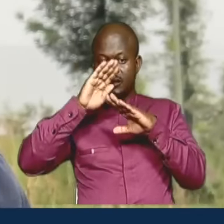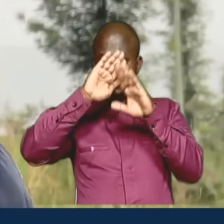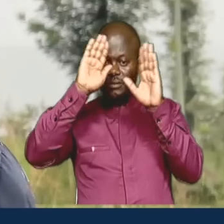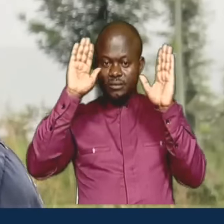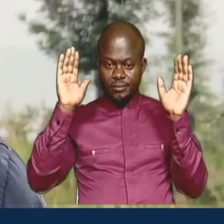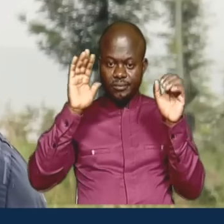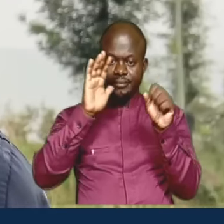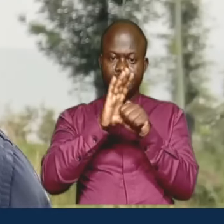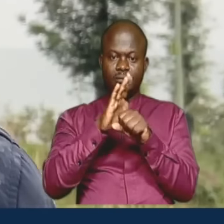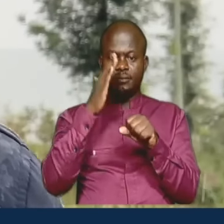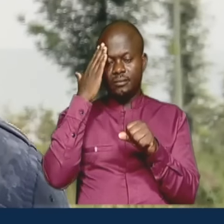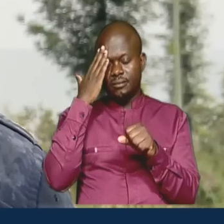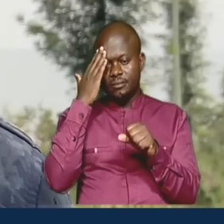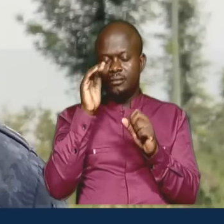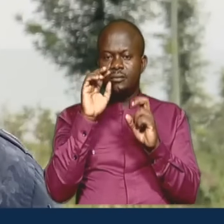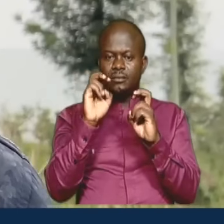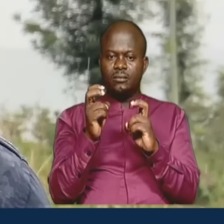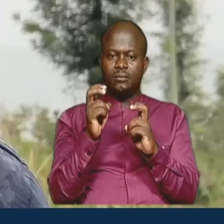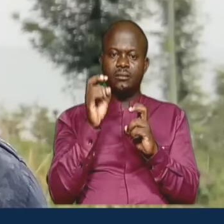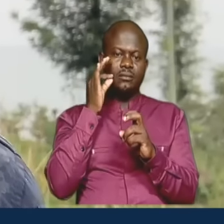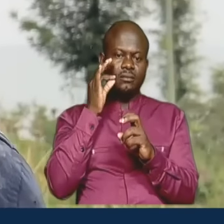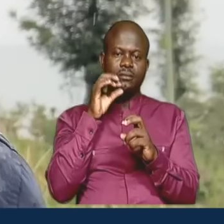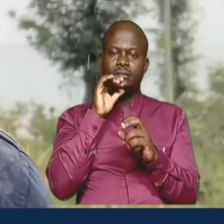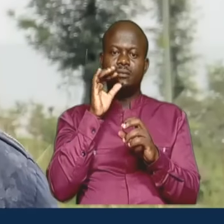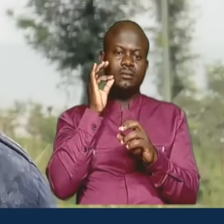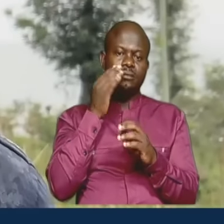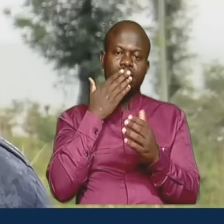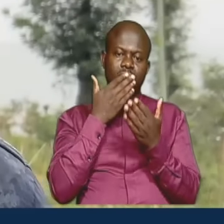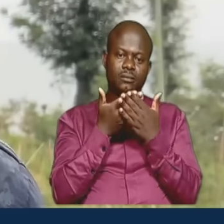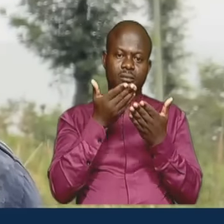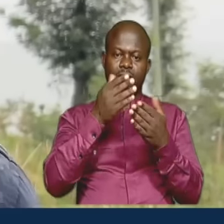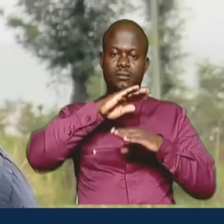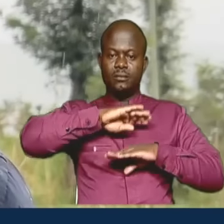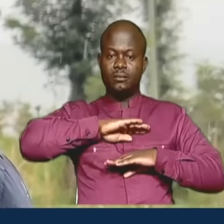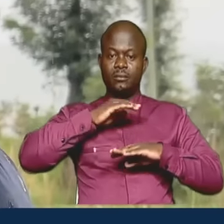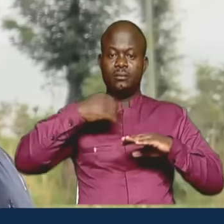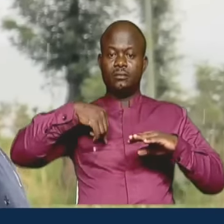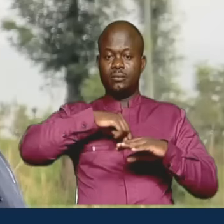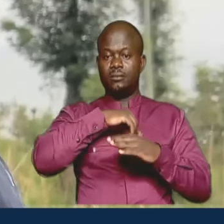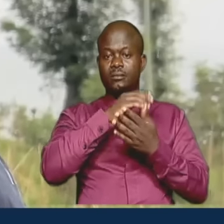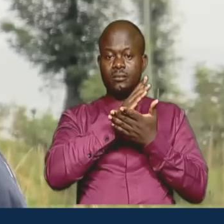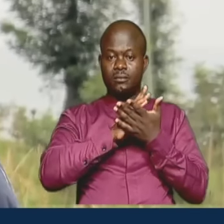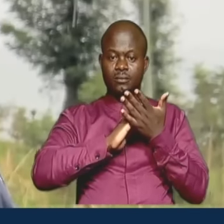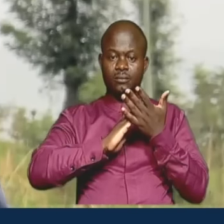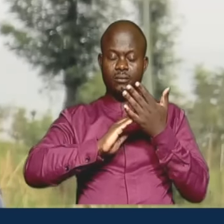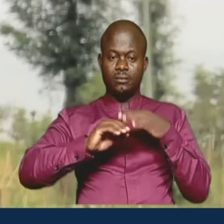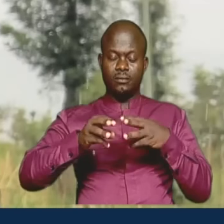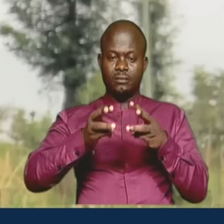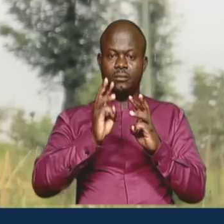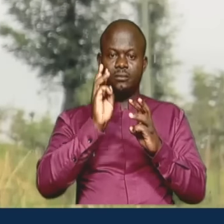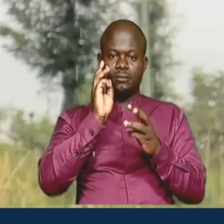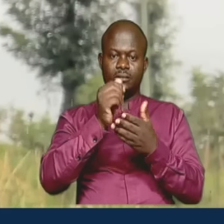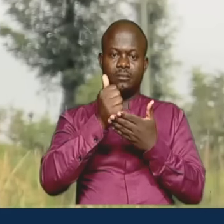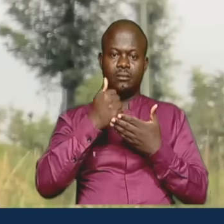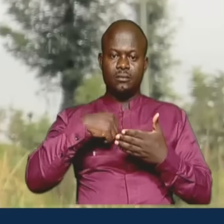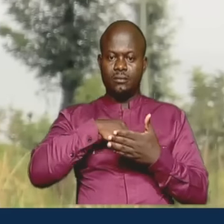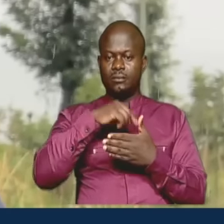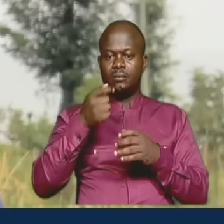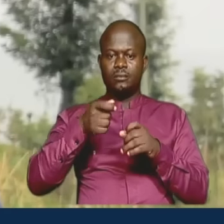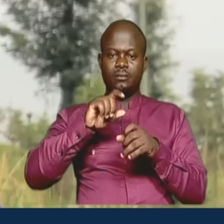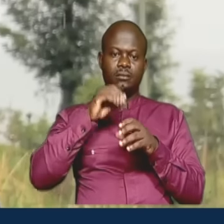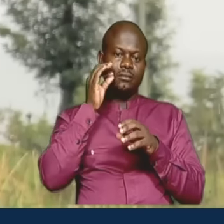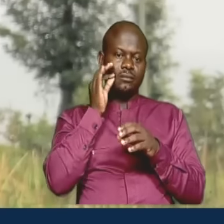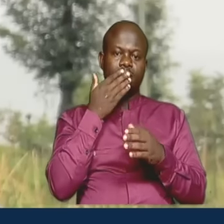tuvuga yuko imbuto y'ibirayi nta mbuto nziza ihari ihagije. Iyi rero ni umwe mu muti uzatufasha kugira ngo byibuze twongere imbuto nziza,